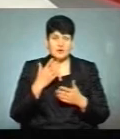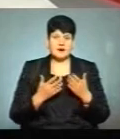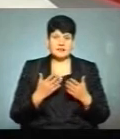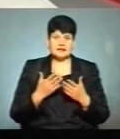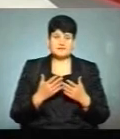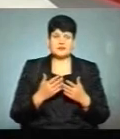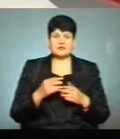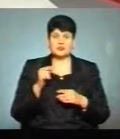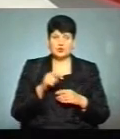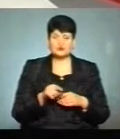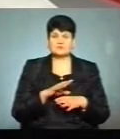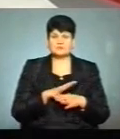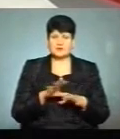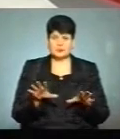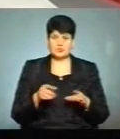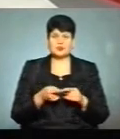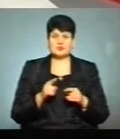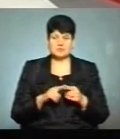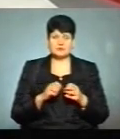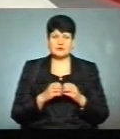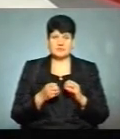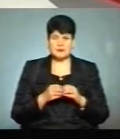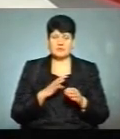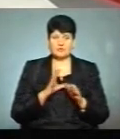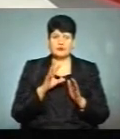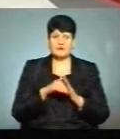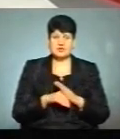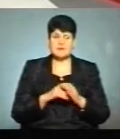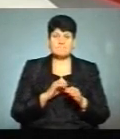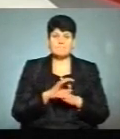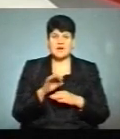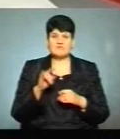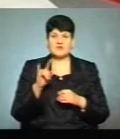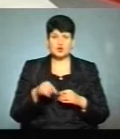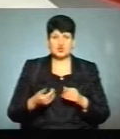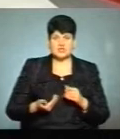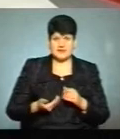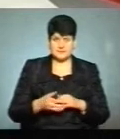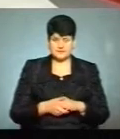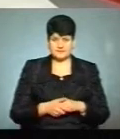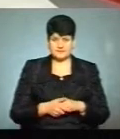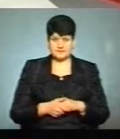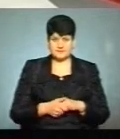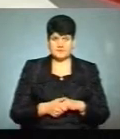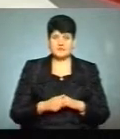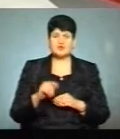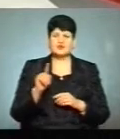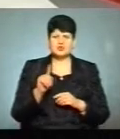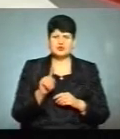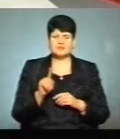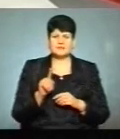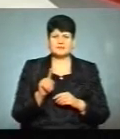врешті для того, щоб уникнути такої долі дитини, був запроваджений такий проект «Вікно життя», щоб